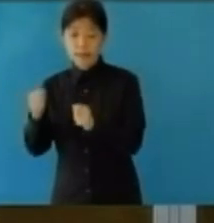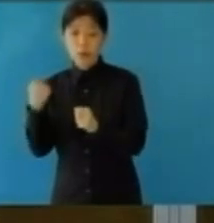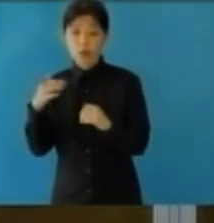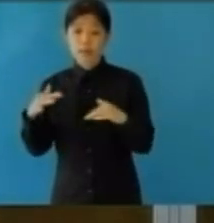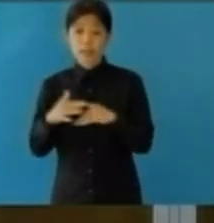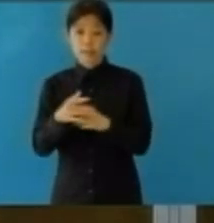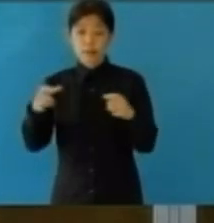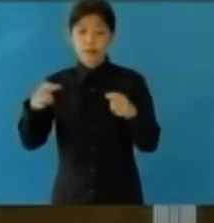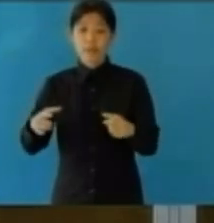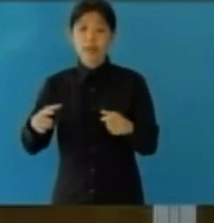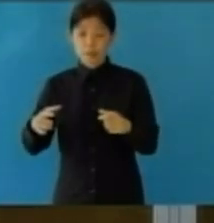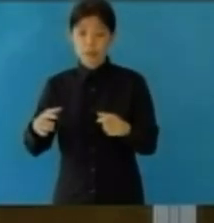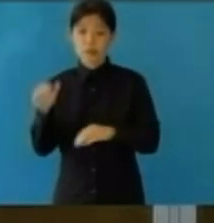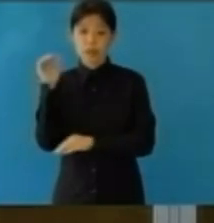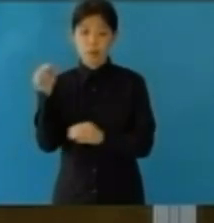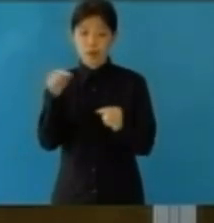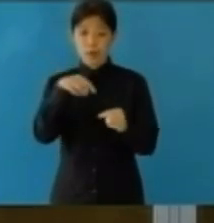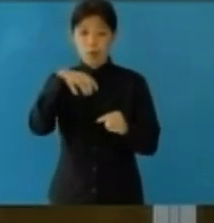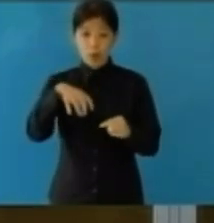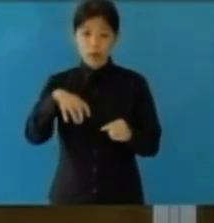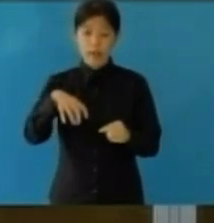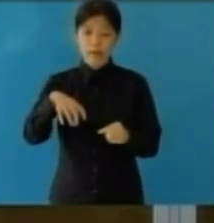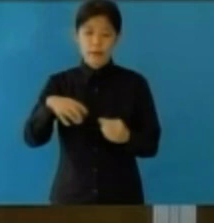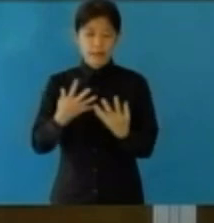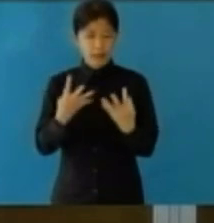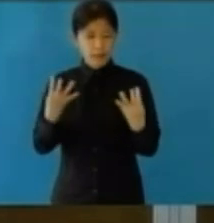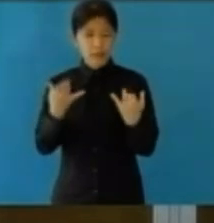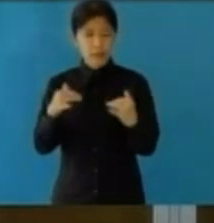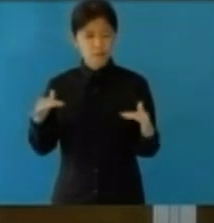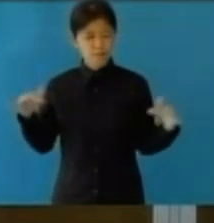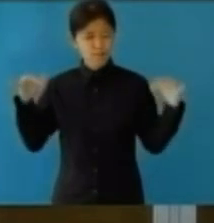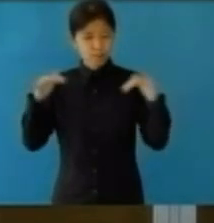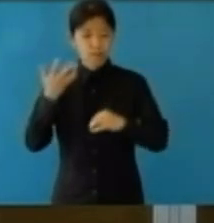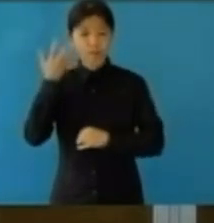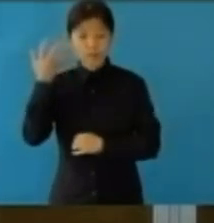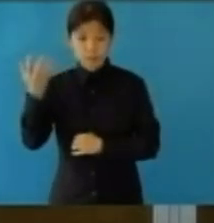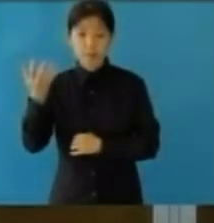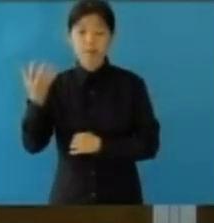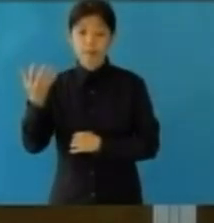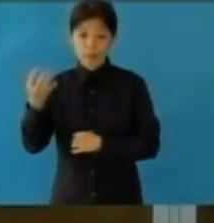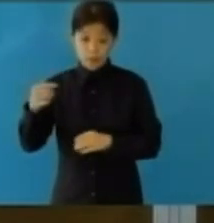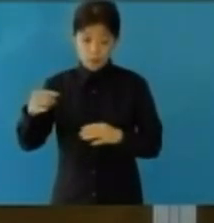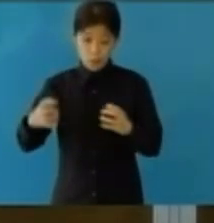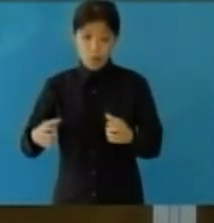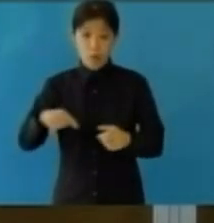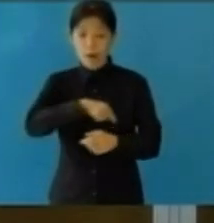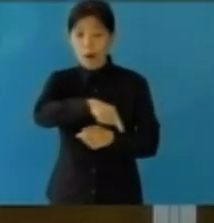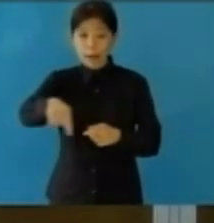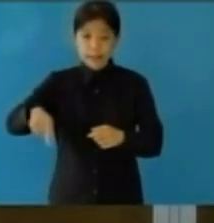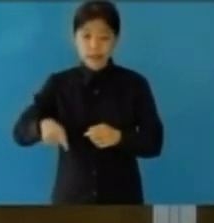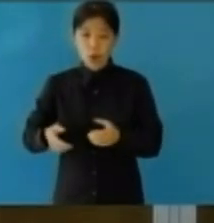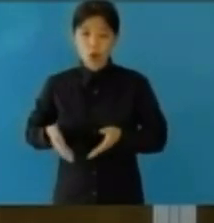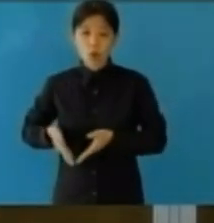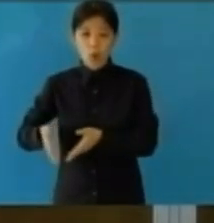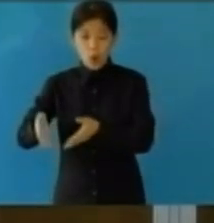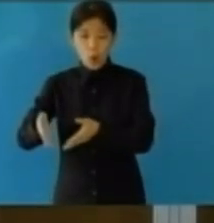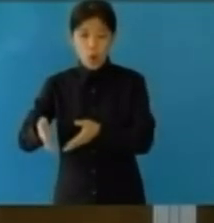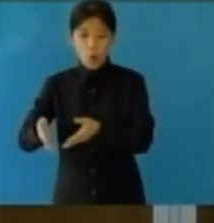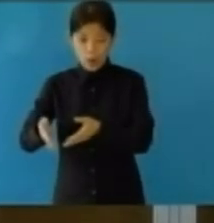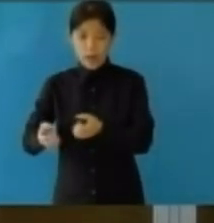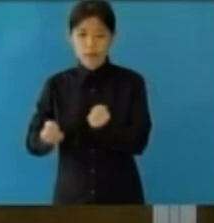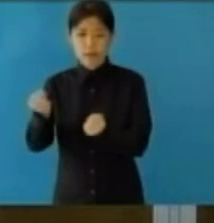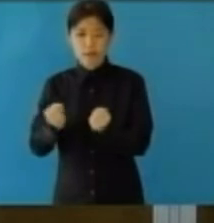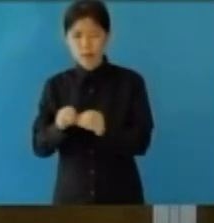ど、鴨池公園は多くの方々の来場が見込まれ、会場周辺の道路では関係車両等が集中